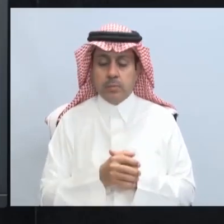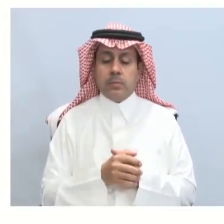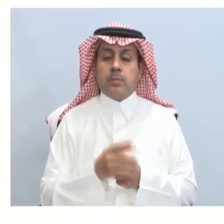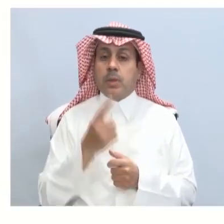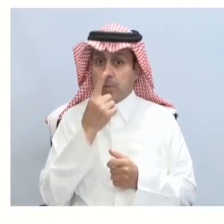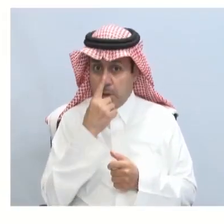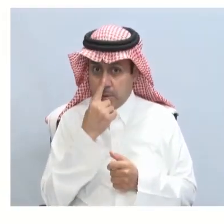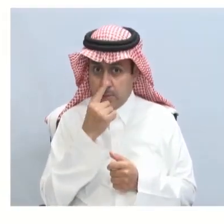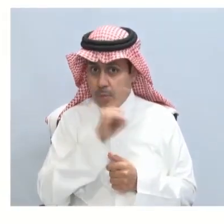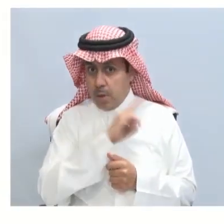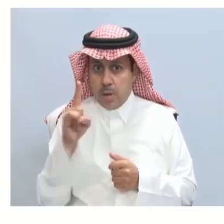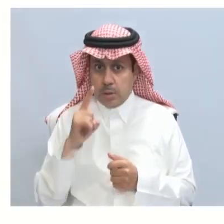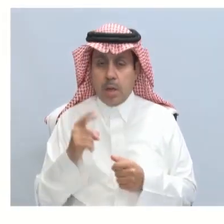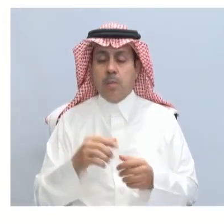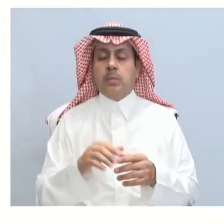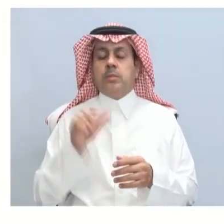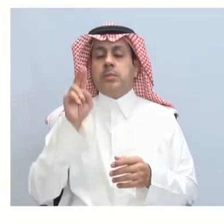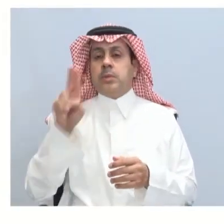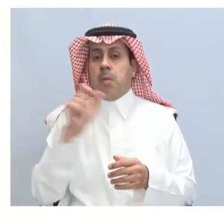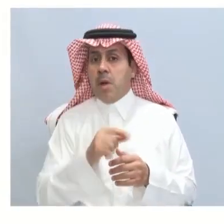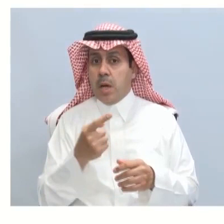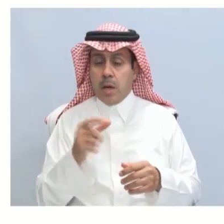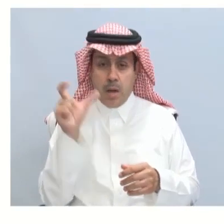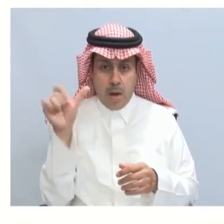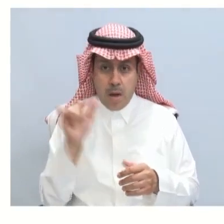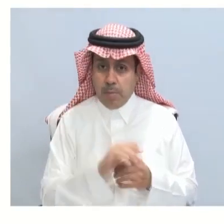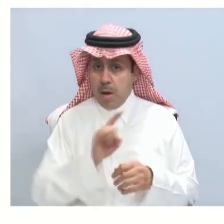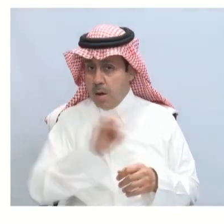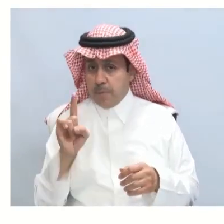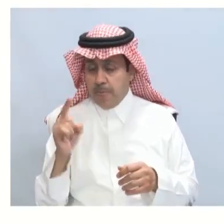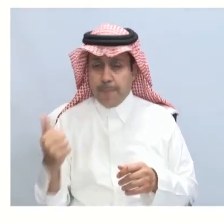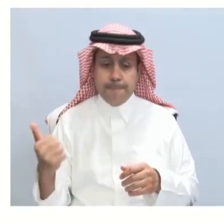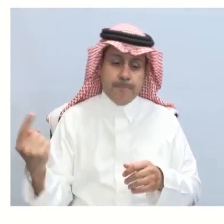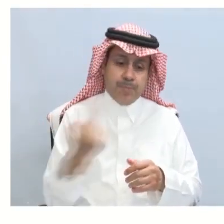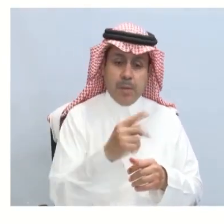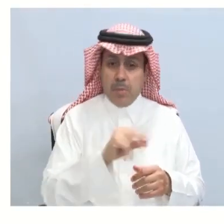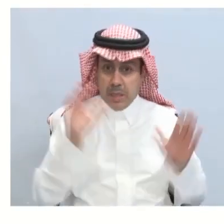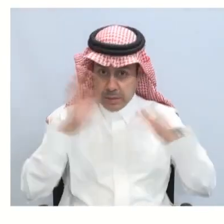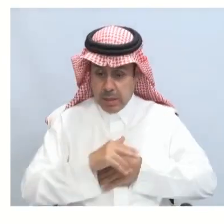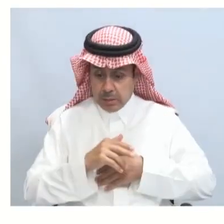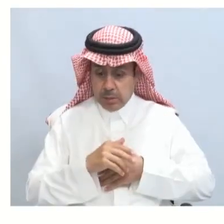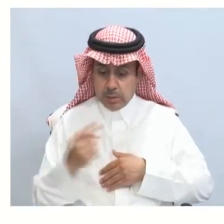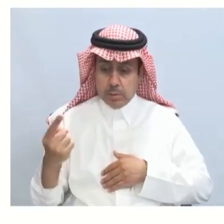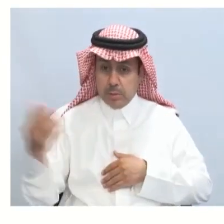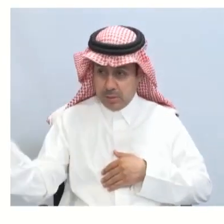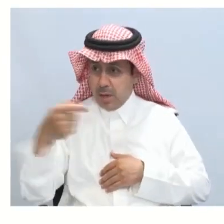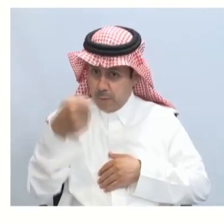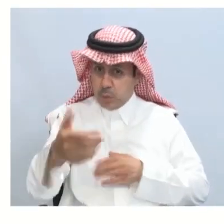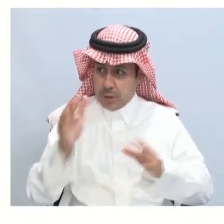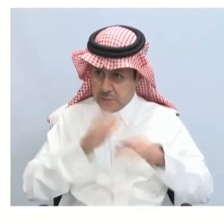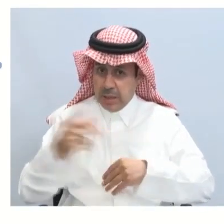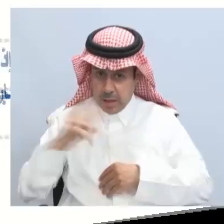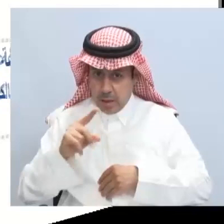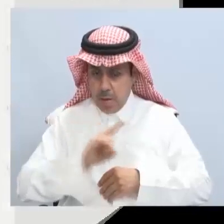تلك الطاعه لا تقبل النيابه فلا يجوز الاستئجار على فعلها كالصلاه لا يصلي احد عن